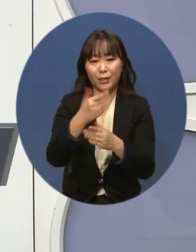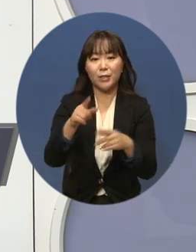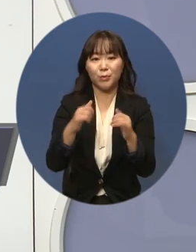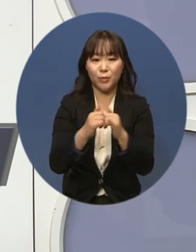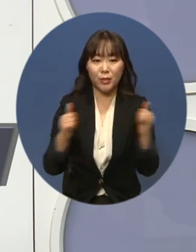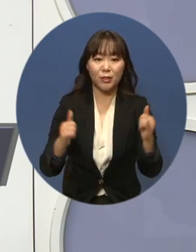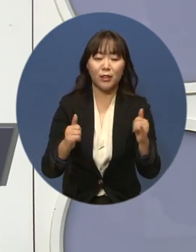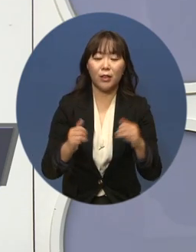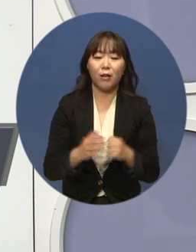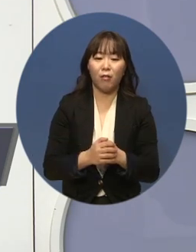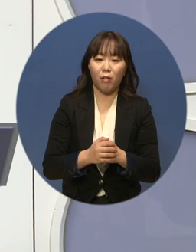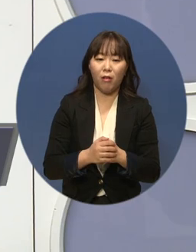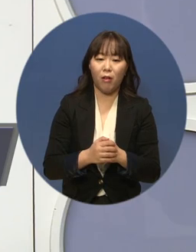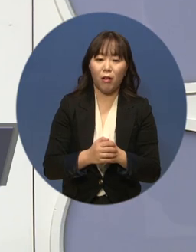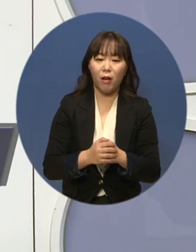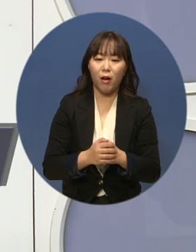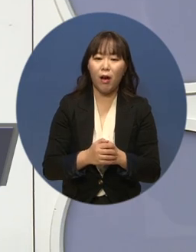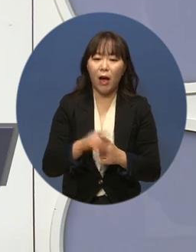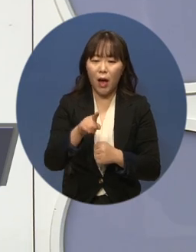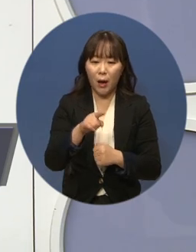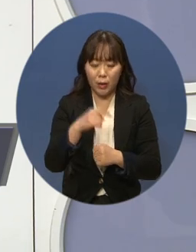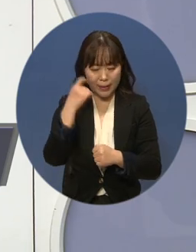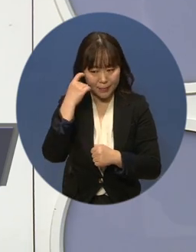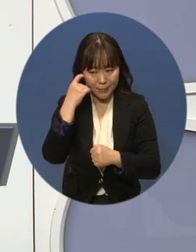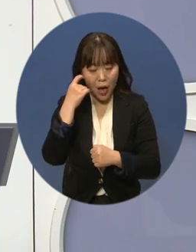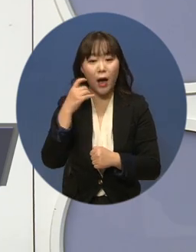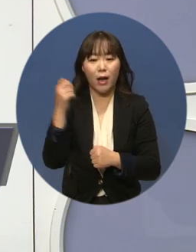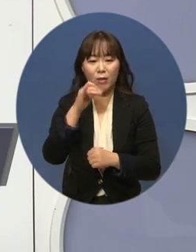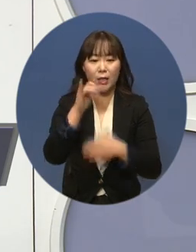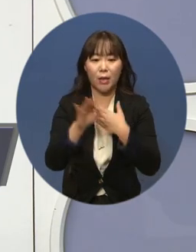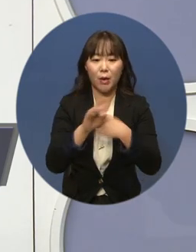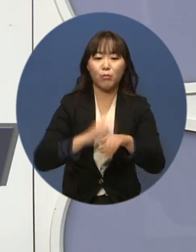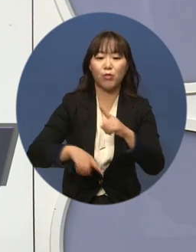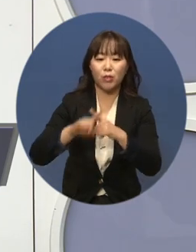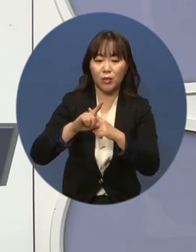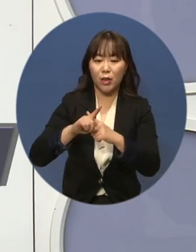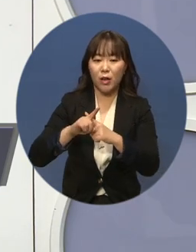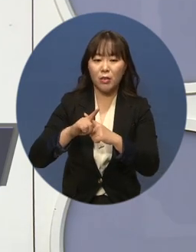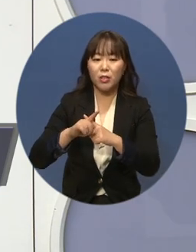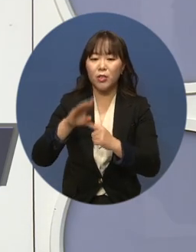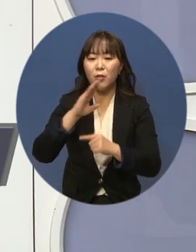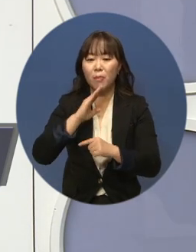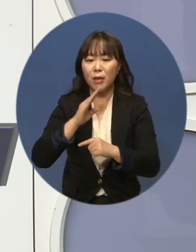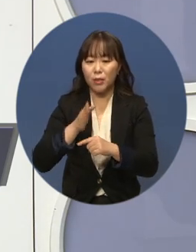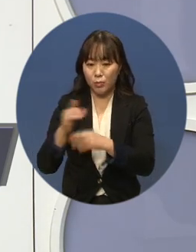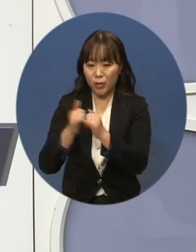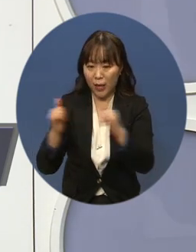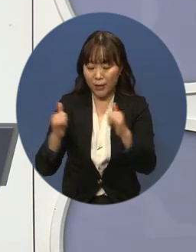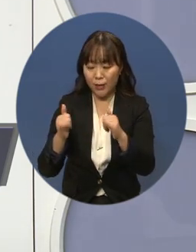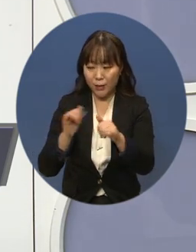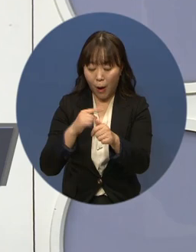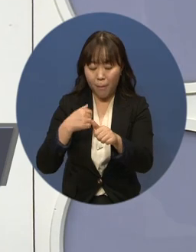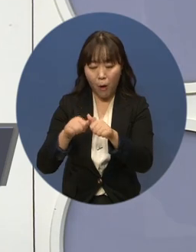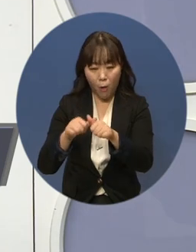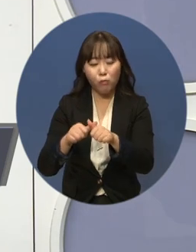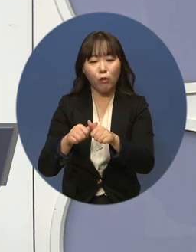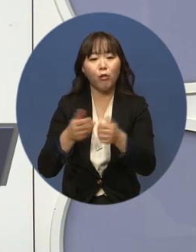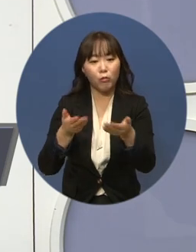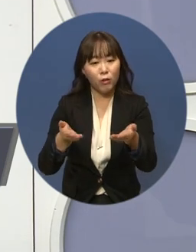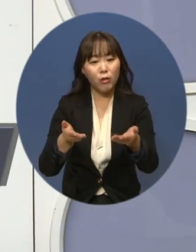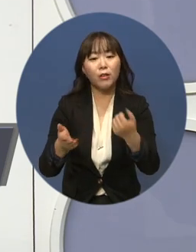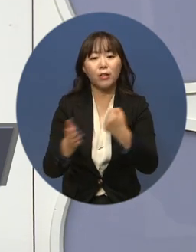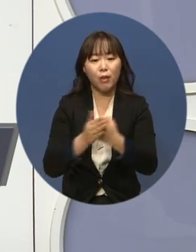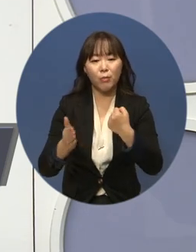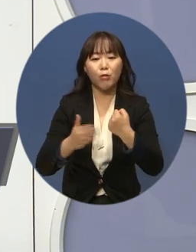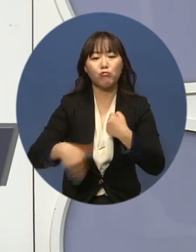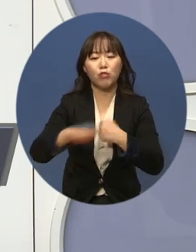그분들이 자기들 안목만 가지 하는 게 아니라 그런 의지 플러스 전문가들이 컨설팅하고 자문을 해주거든요. 그래서 지방자치 굉장히 우리나라